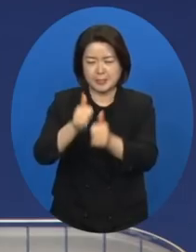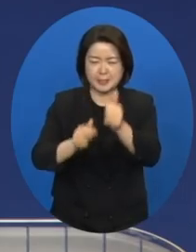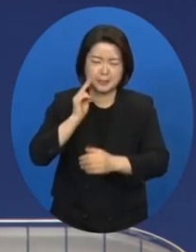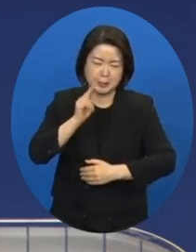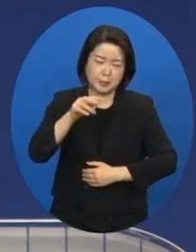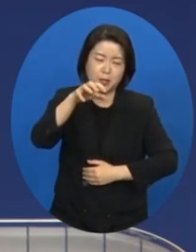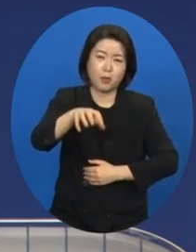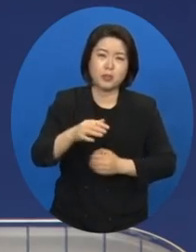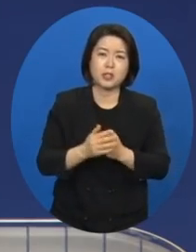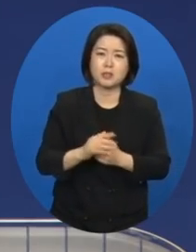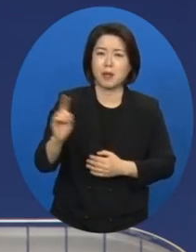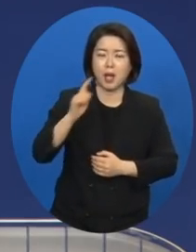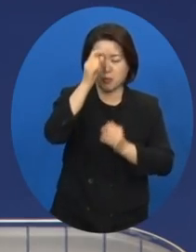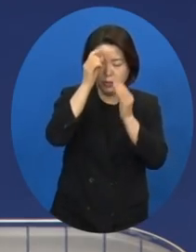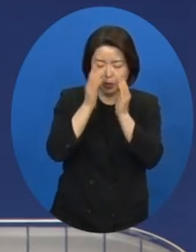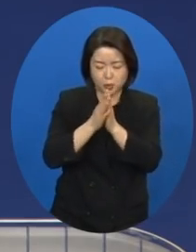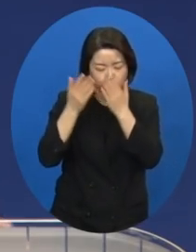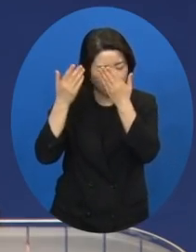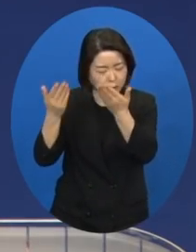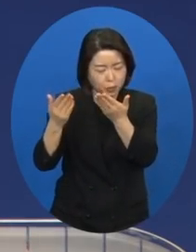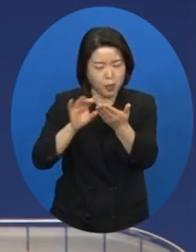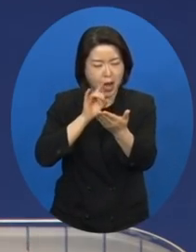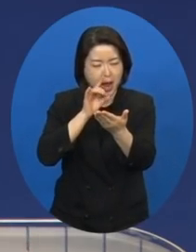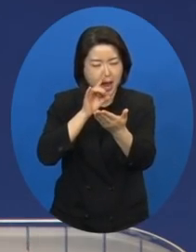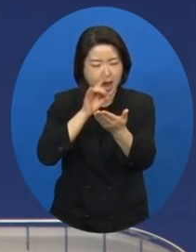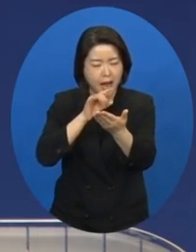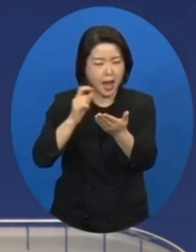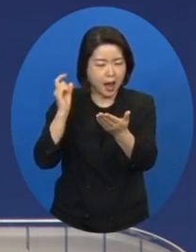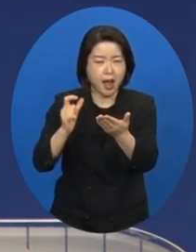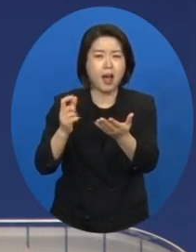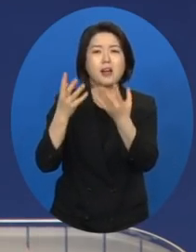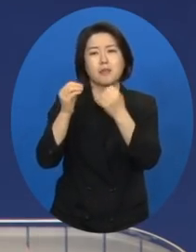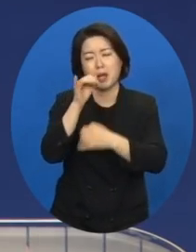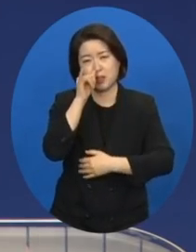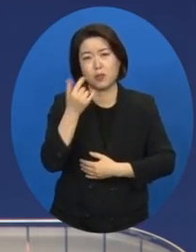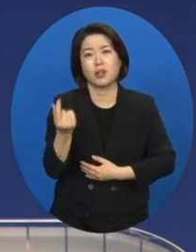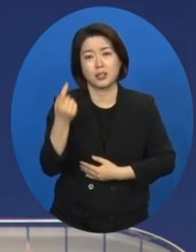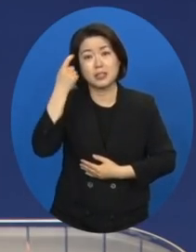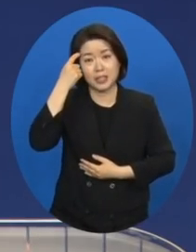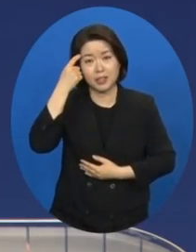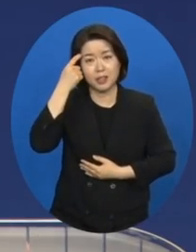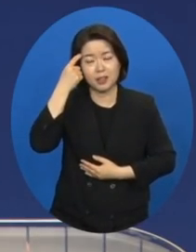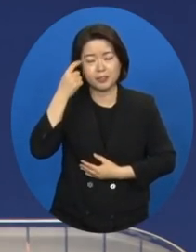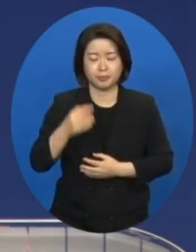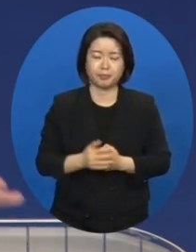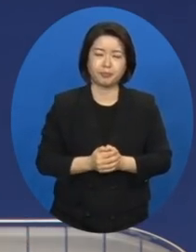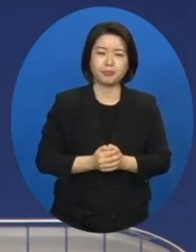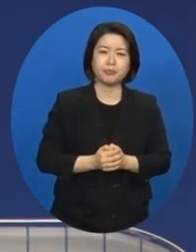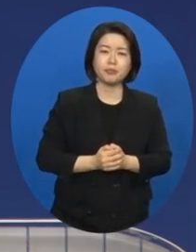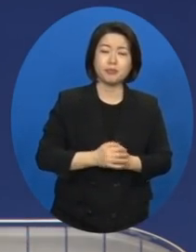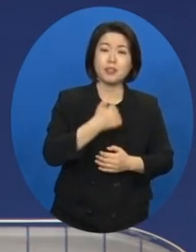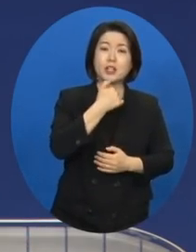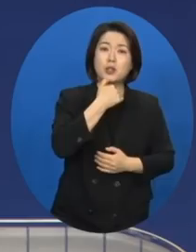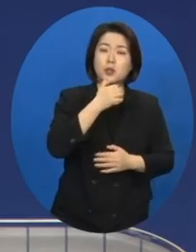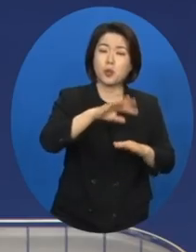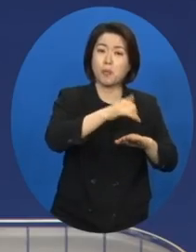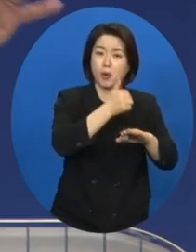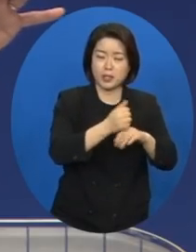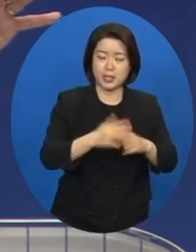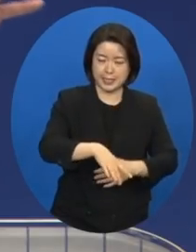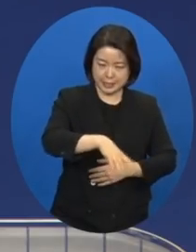해도 안 되는 것 같이 보이는 때가 많다는 거죠. 로마 황제가 최초로 전